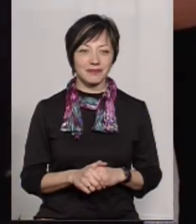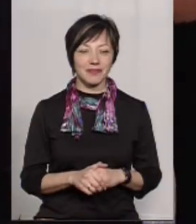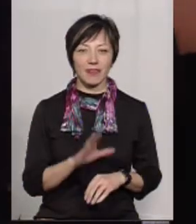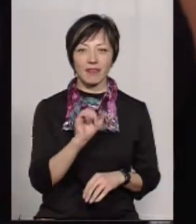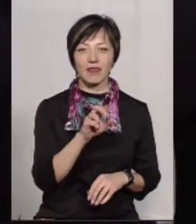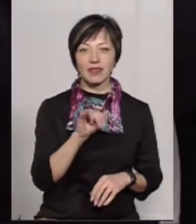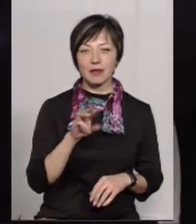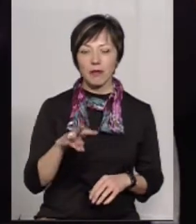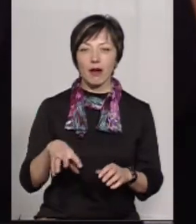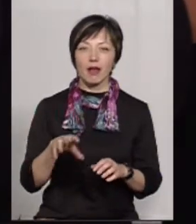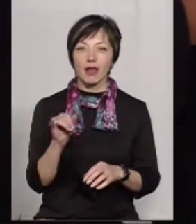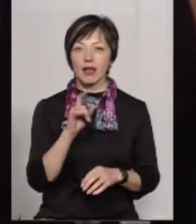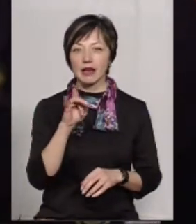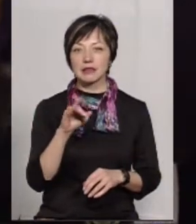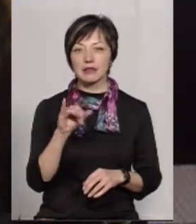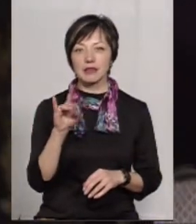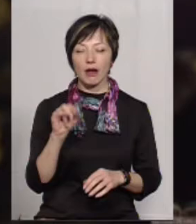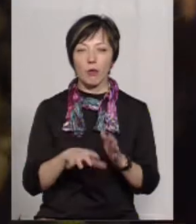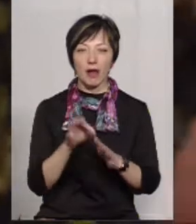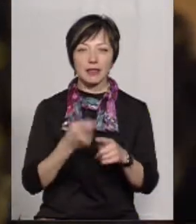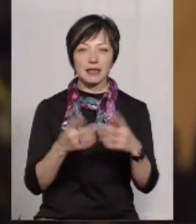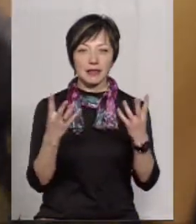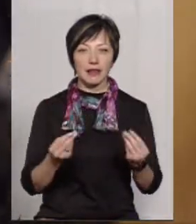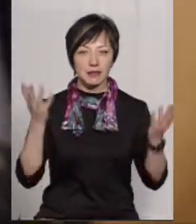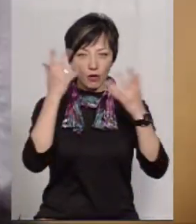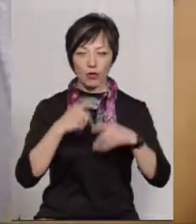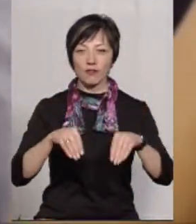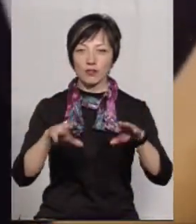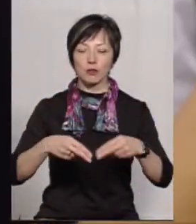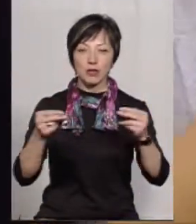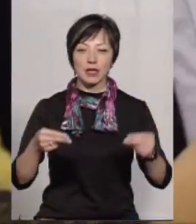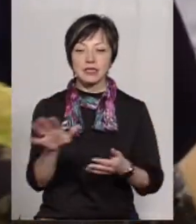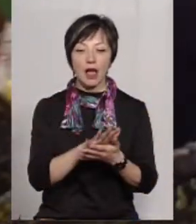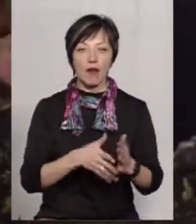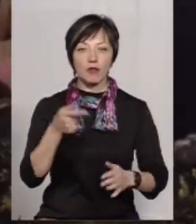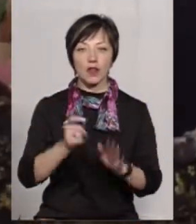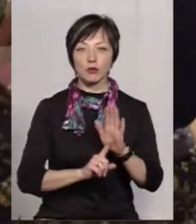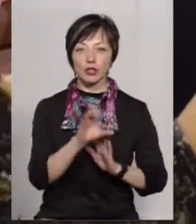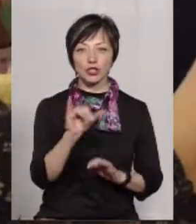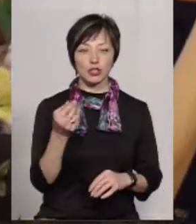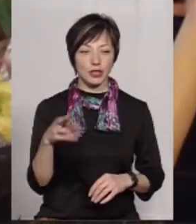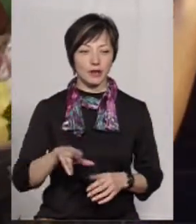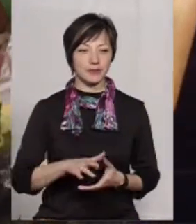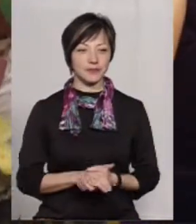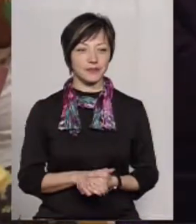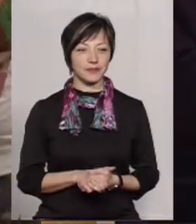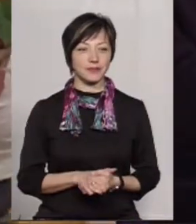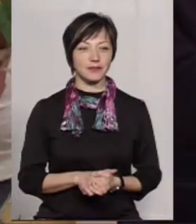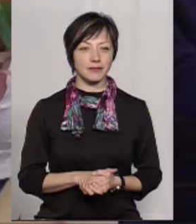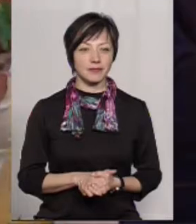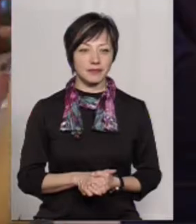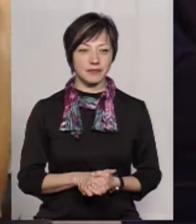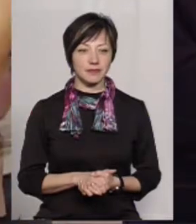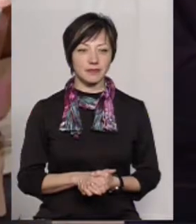Вадим і Христина обрали для одруження день закоханих, як тільки вирішили побратися. Заяву подавали на початку січня. Вашого коханого Вадима.